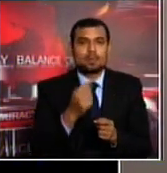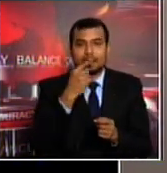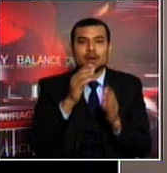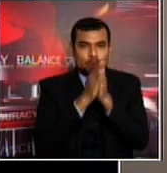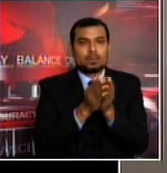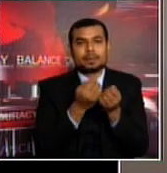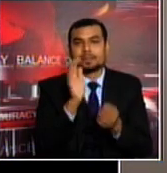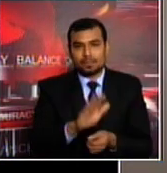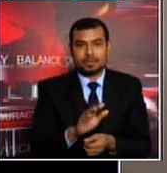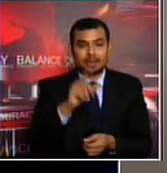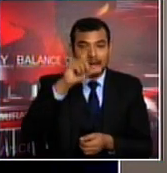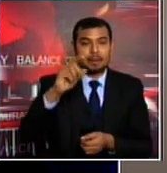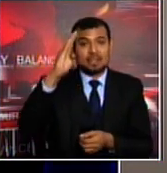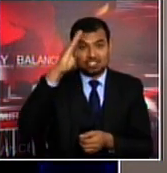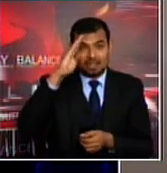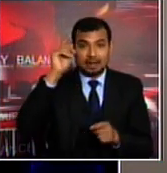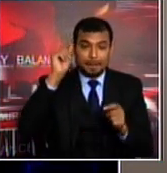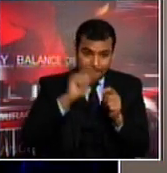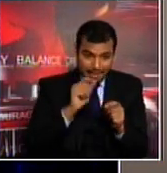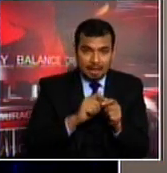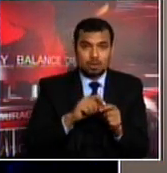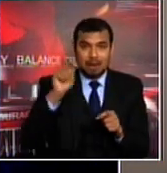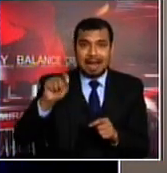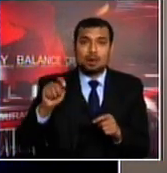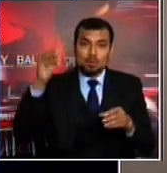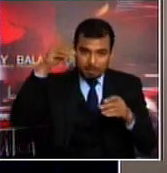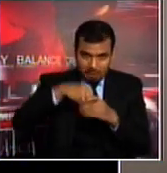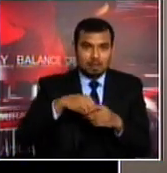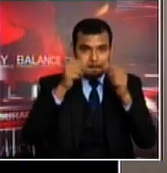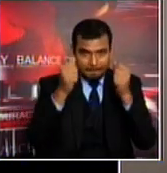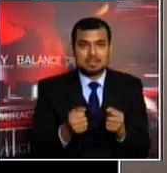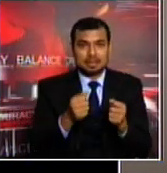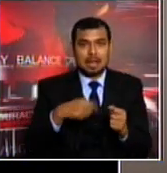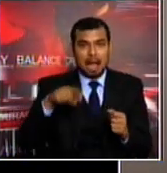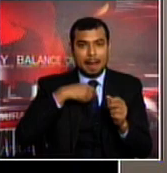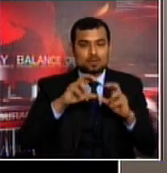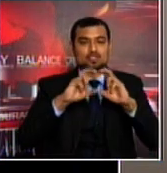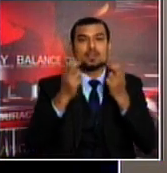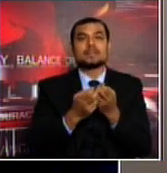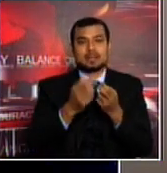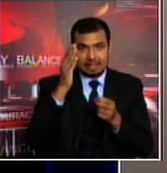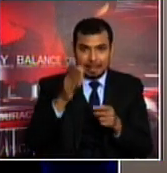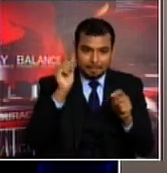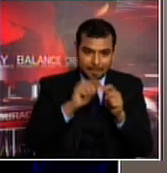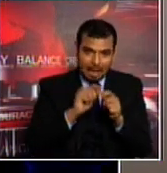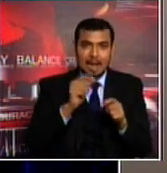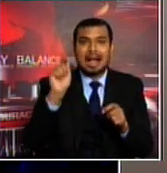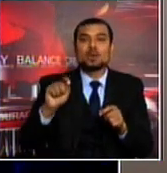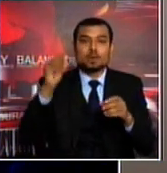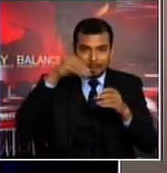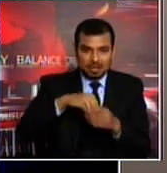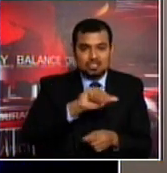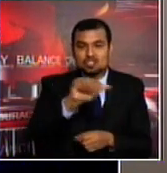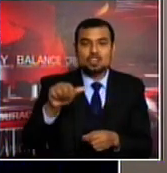गरे। नेपाल सरकारले बनाएका कानुनभित्र रहेर, हाम्रो संसदले बनाएका कानुनभित्र रहेर,